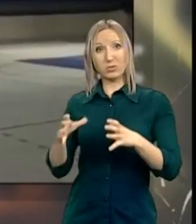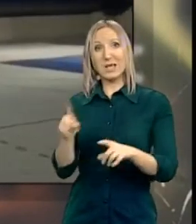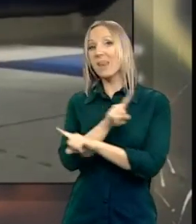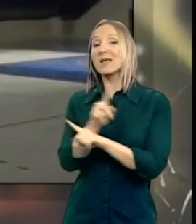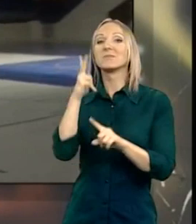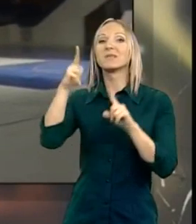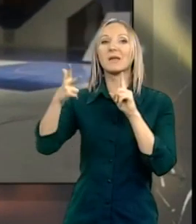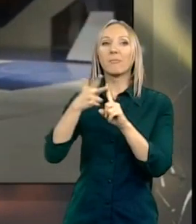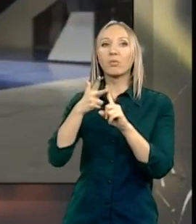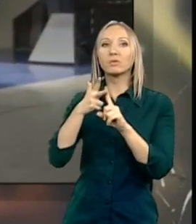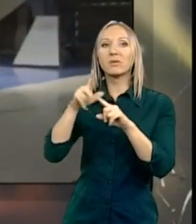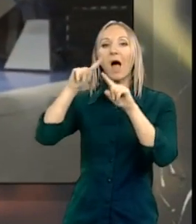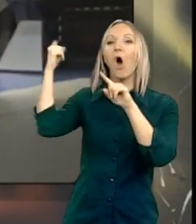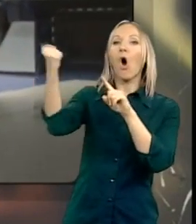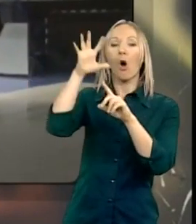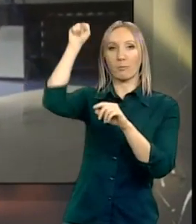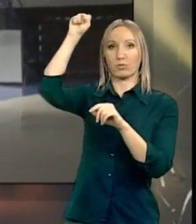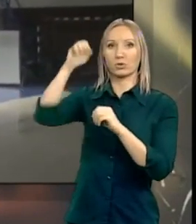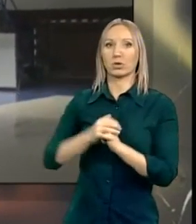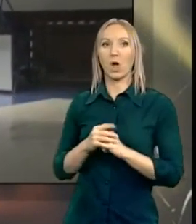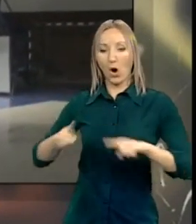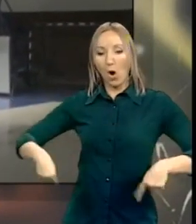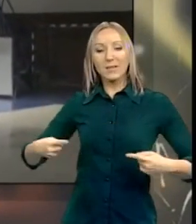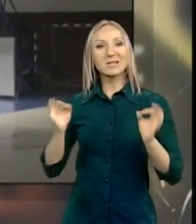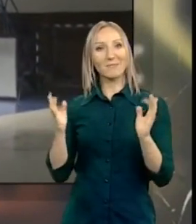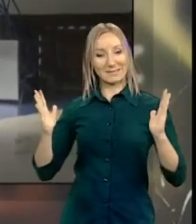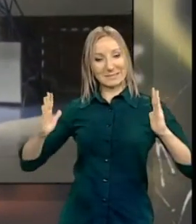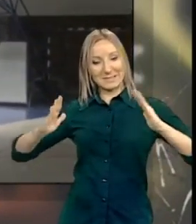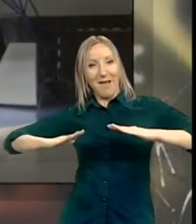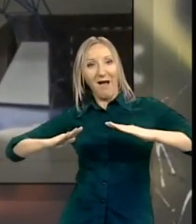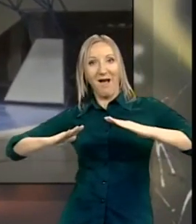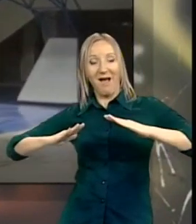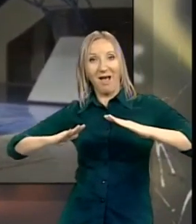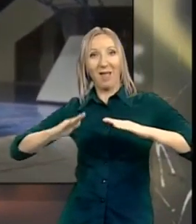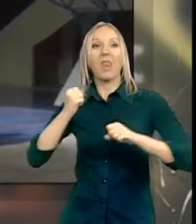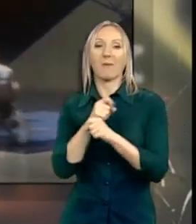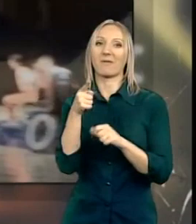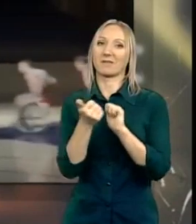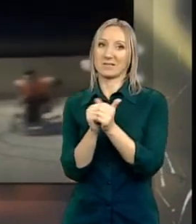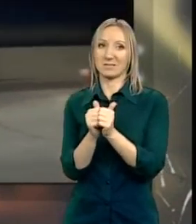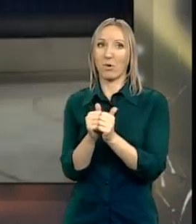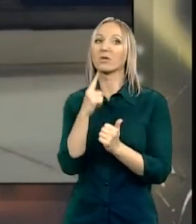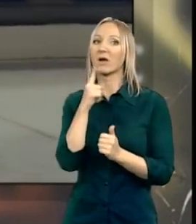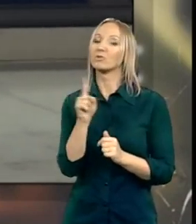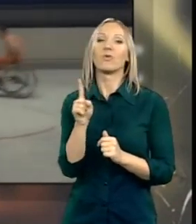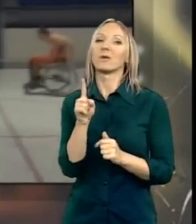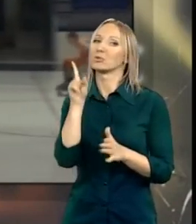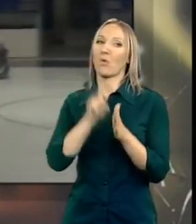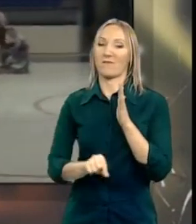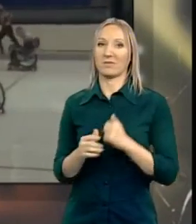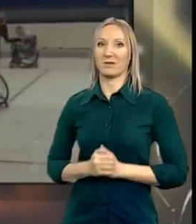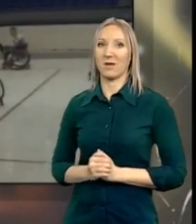tri puta dotaći obruč. Kolica koje nas igra su specijalno napravljene za taj sport i kada put ne su